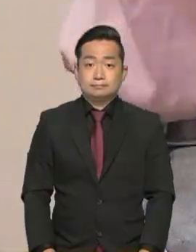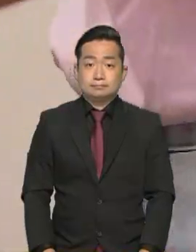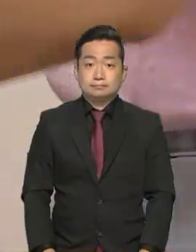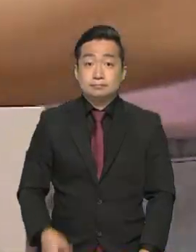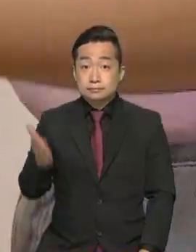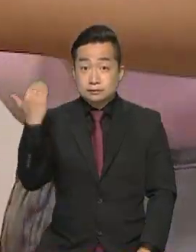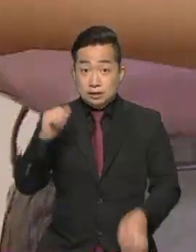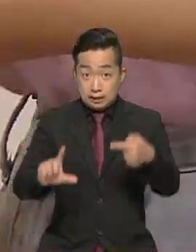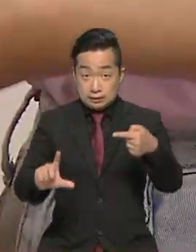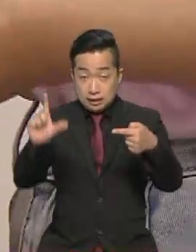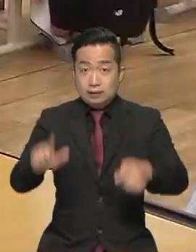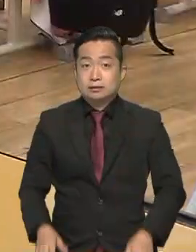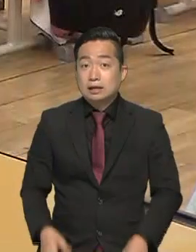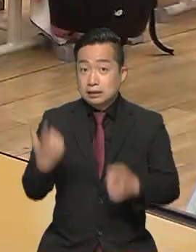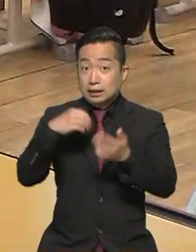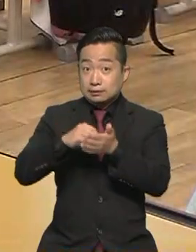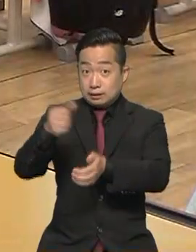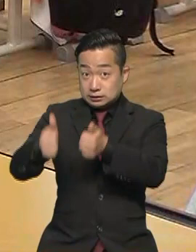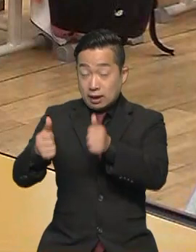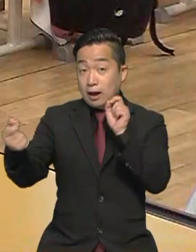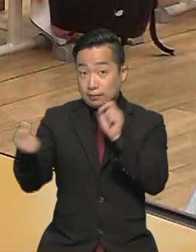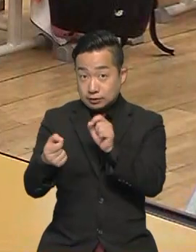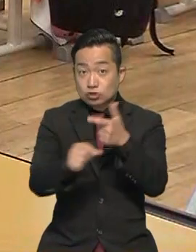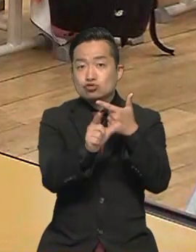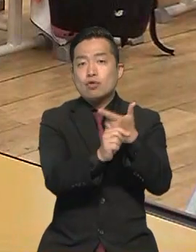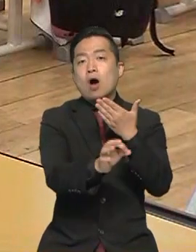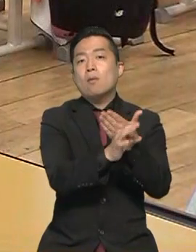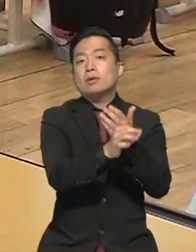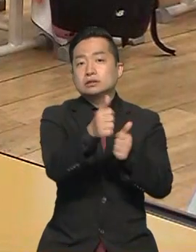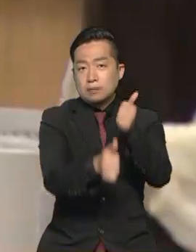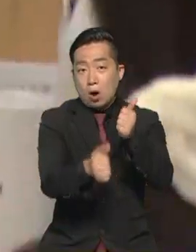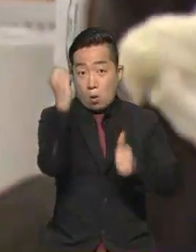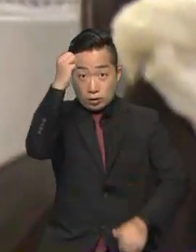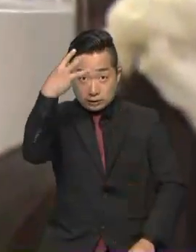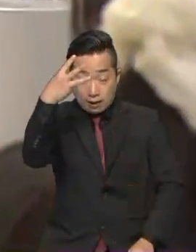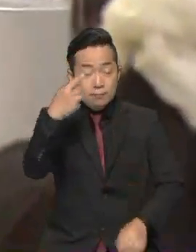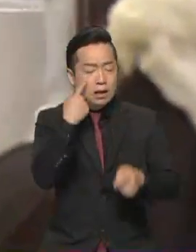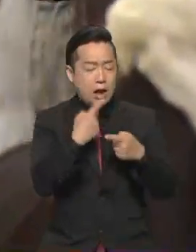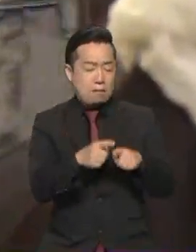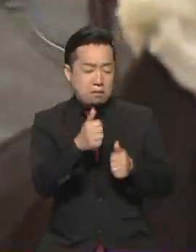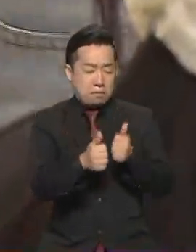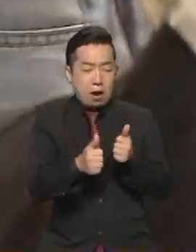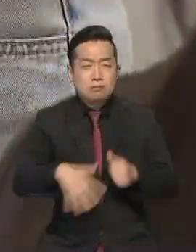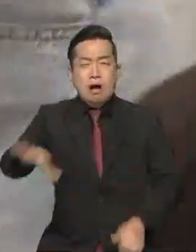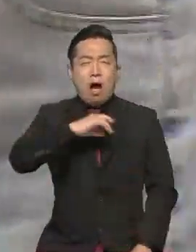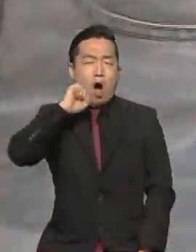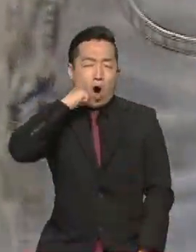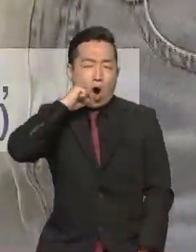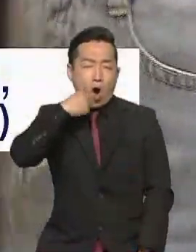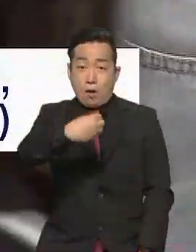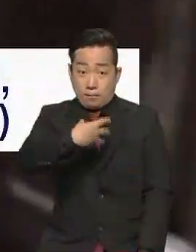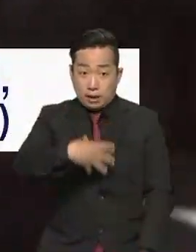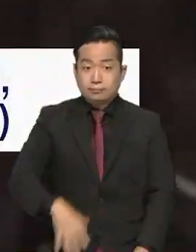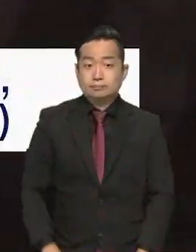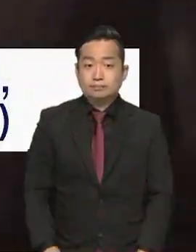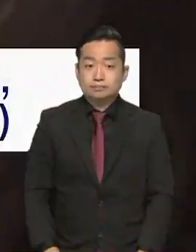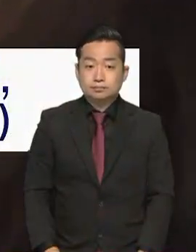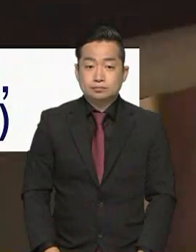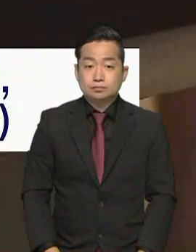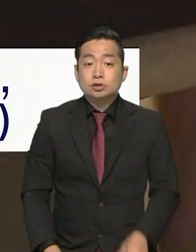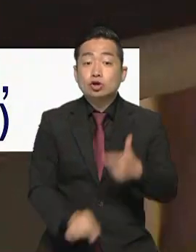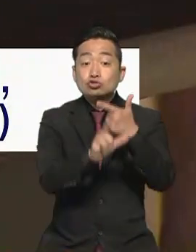지난 1일 수능 대비 6월 모의 평가를 치른 많은 고3 학생들의 평가는 어려웠다였습니다. 지금